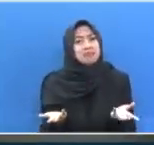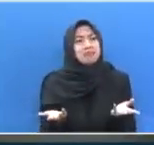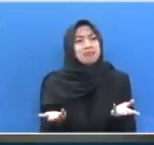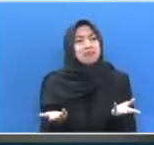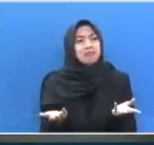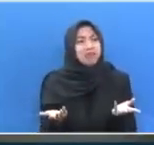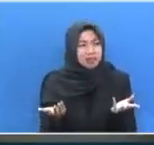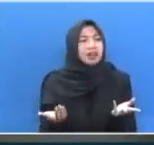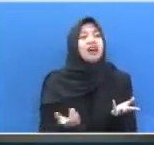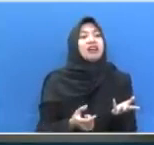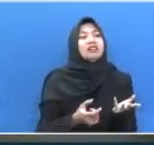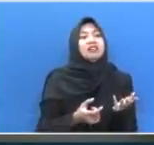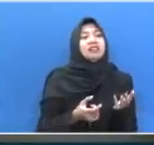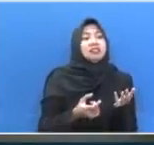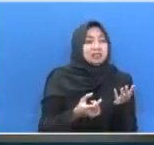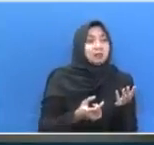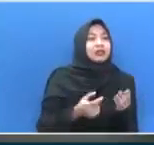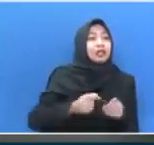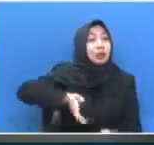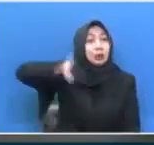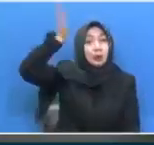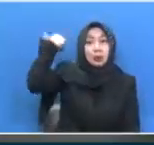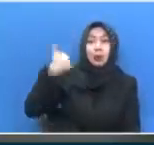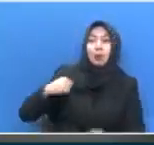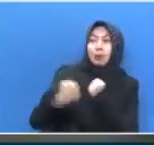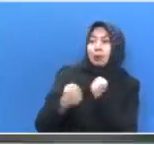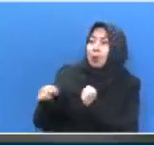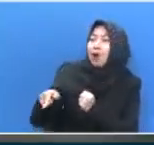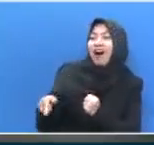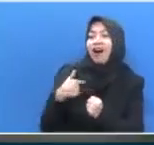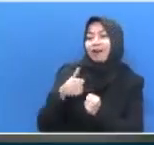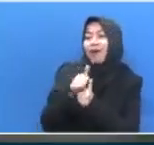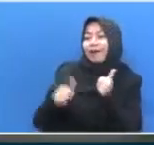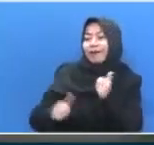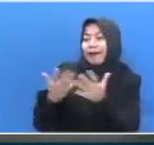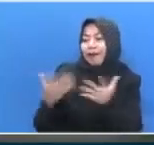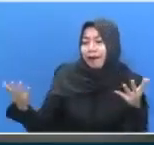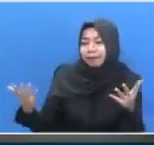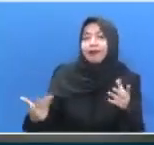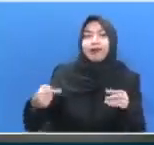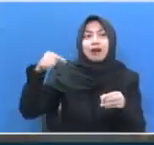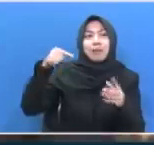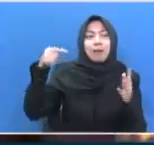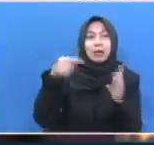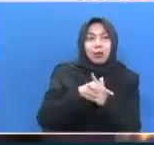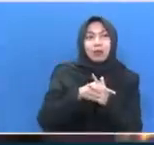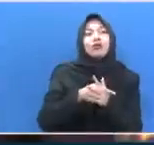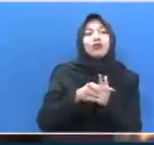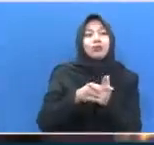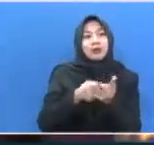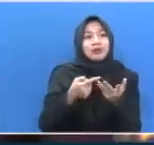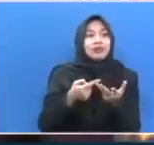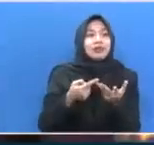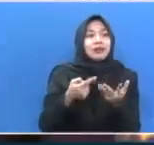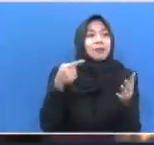para pemilih kita yang sudah ditinggalkan oleh para elit yang dulu selalu disebut mewakili rakyat tapi nyatanya kalah Pemilu jadi menteri gitu ya itu